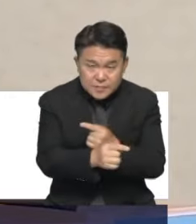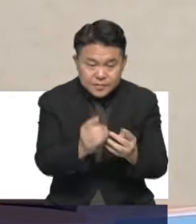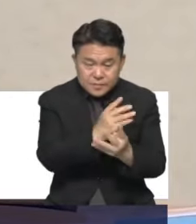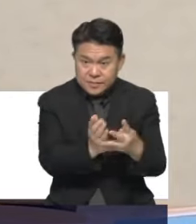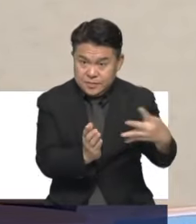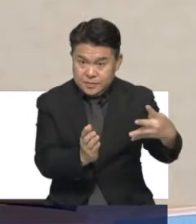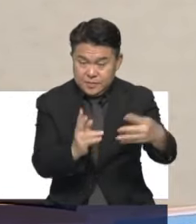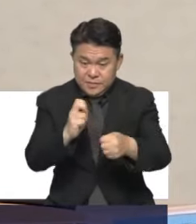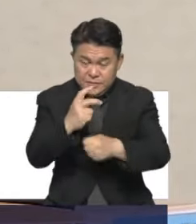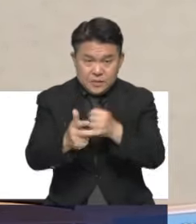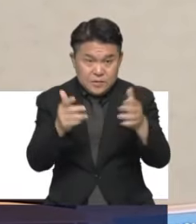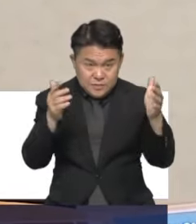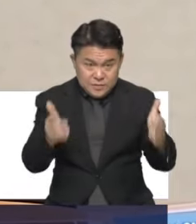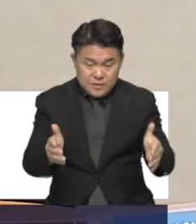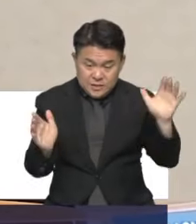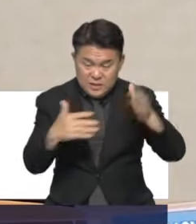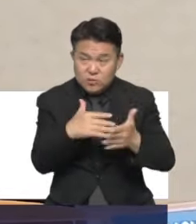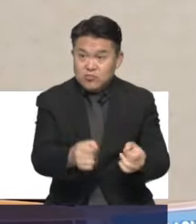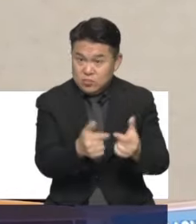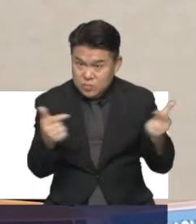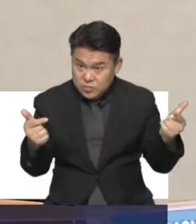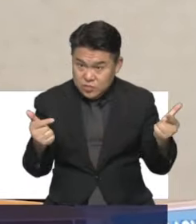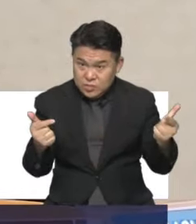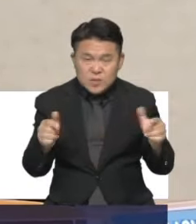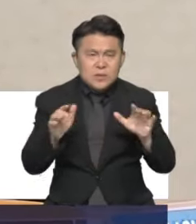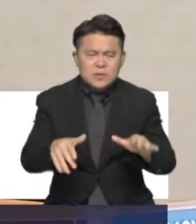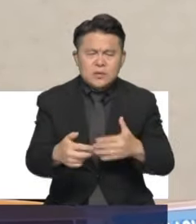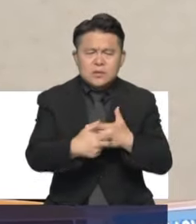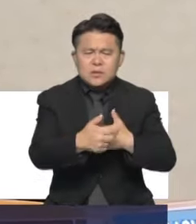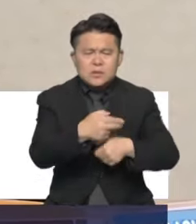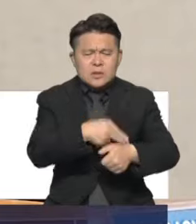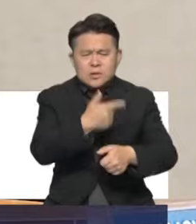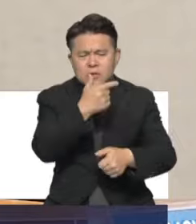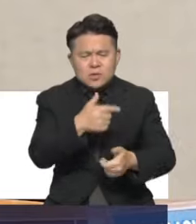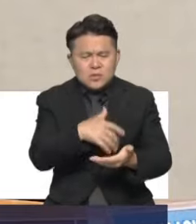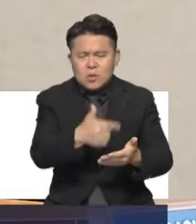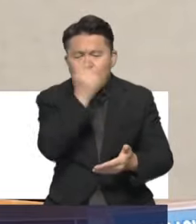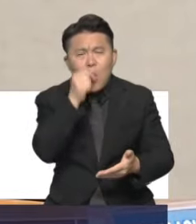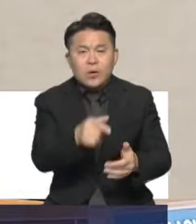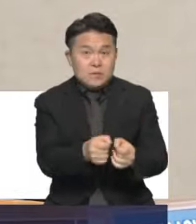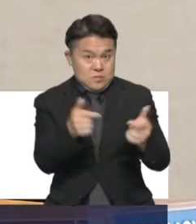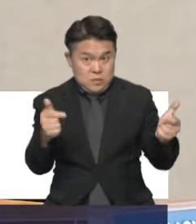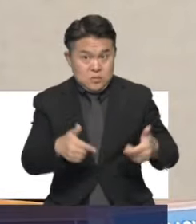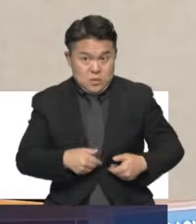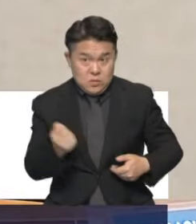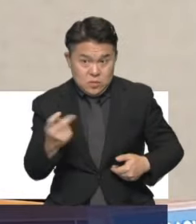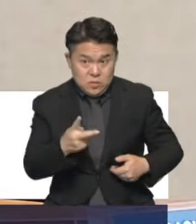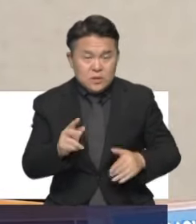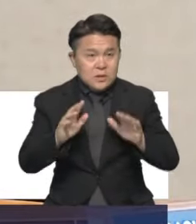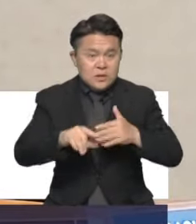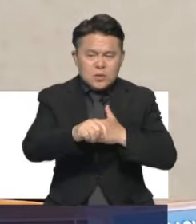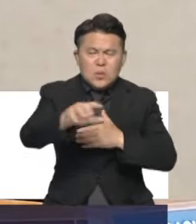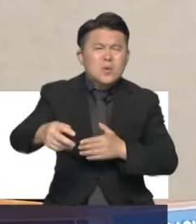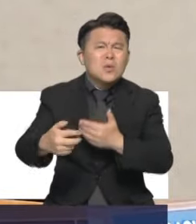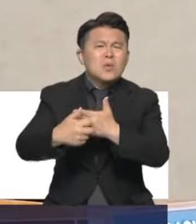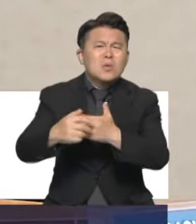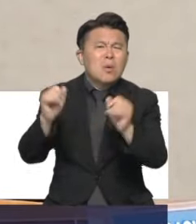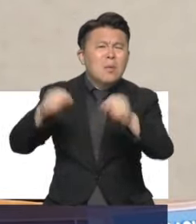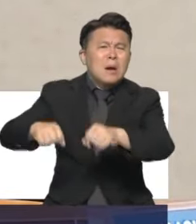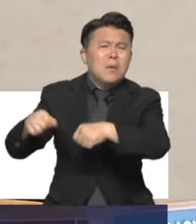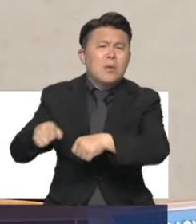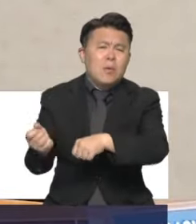만에 의대 정원을 확대해서 절대적으로 부족한 의사 수를 확충하고 무너지는 지역